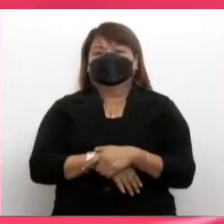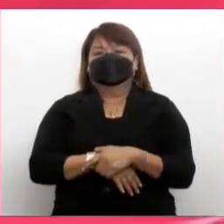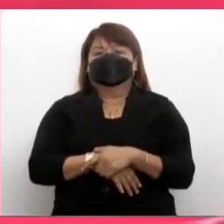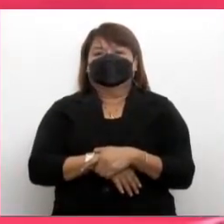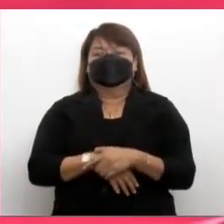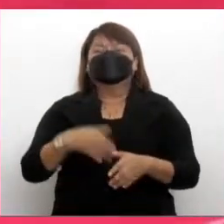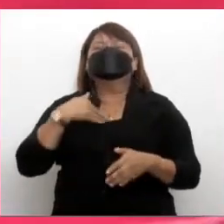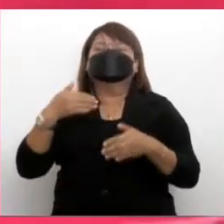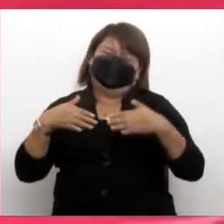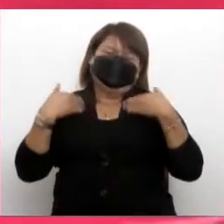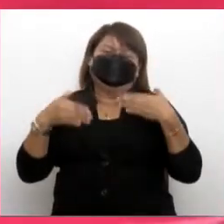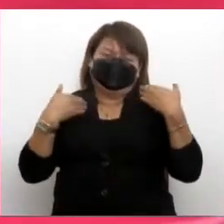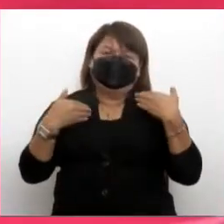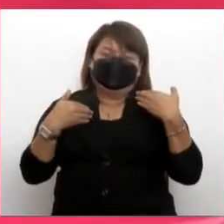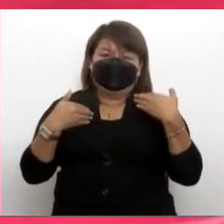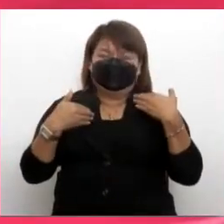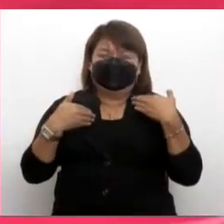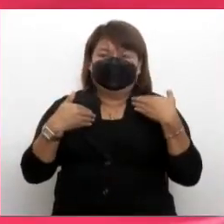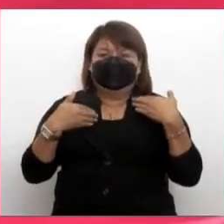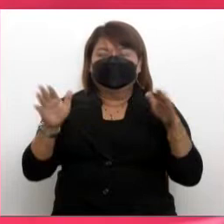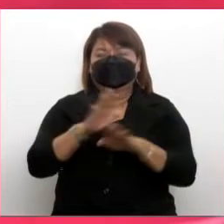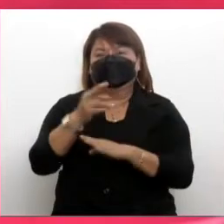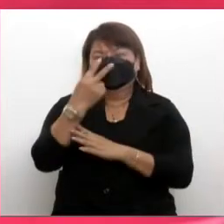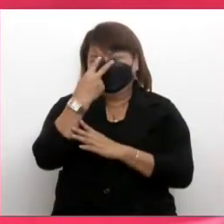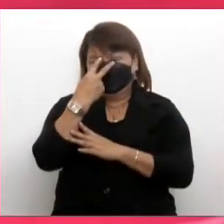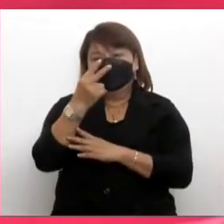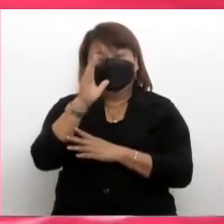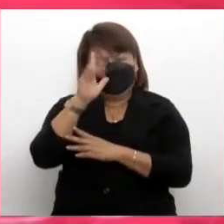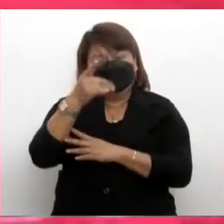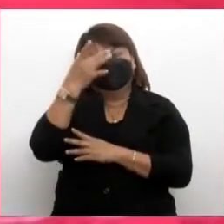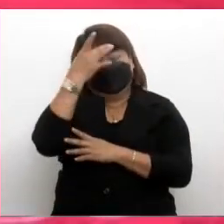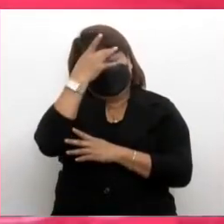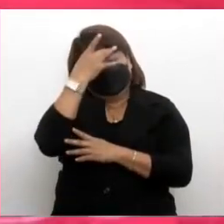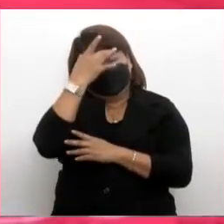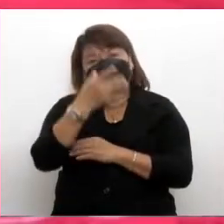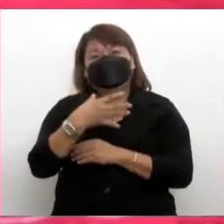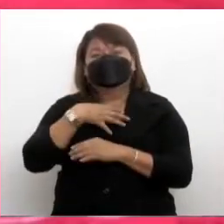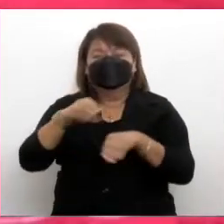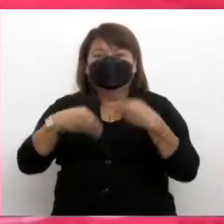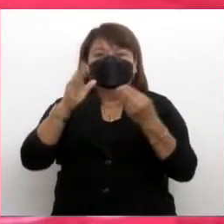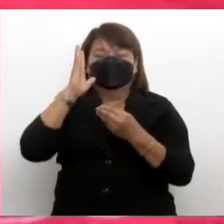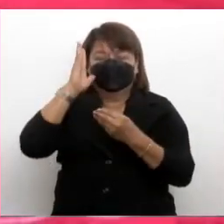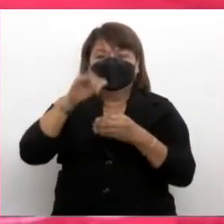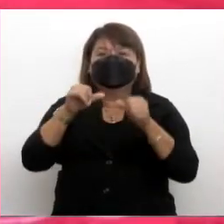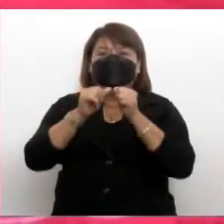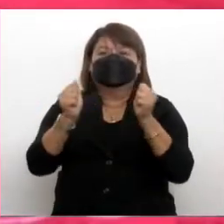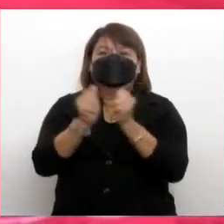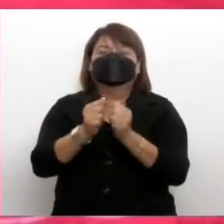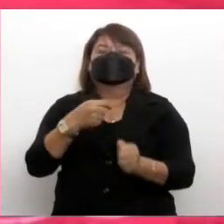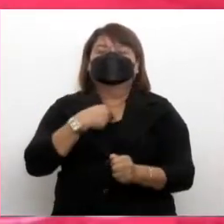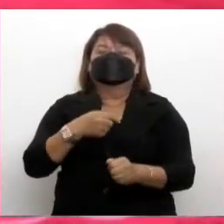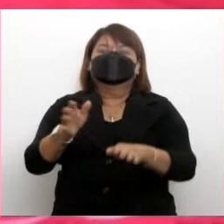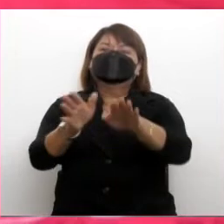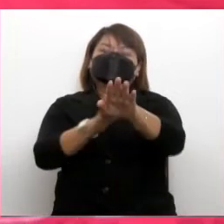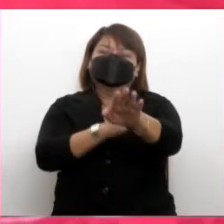สุขค่ะมีความสุขที่ไม่ได้เห็นพ่อป่วยค่ะอยากให้พ่ออยู่กับหนูไปนานๆค่ะ เอ้า